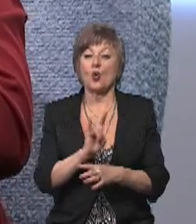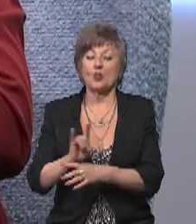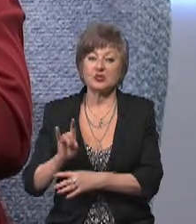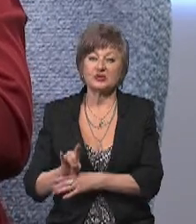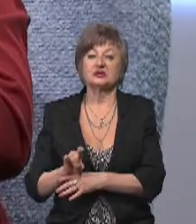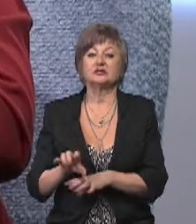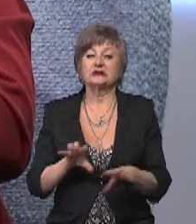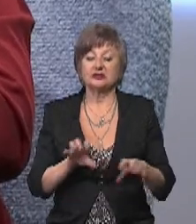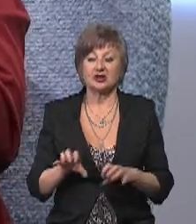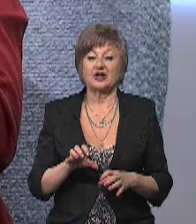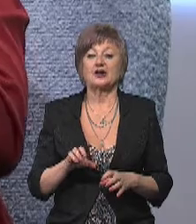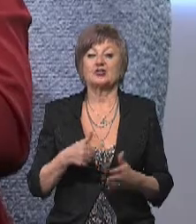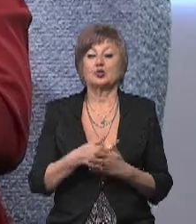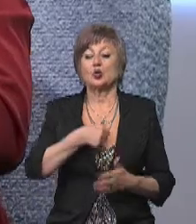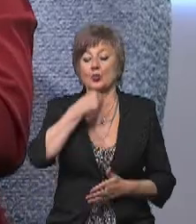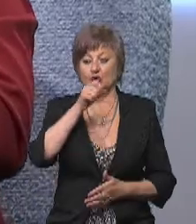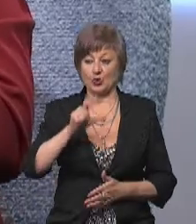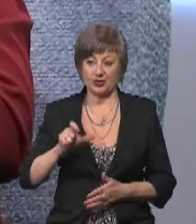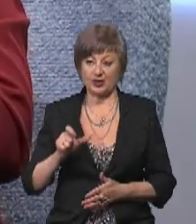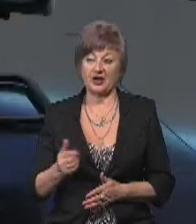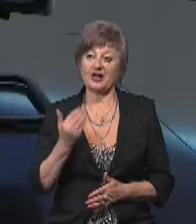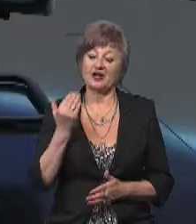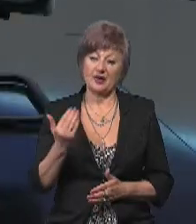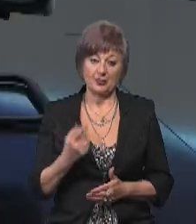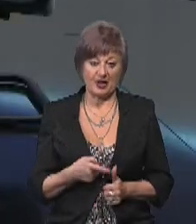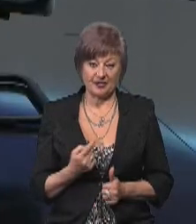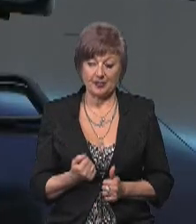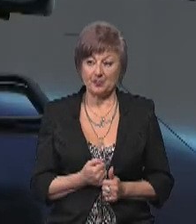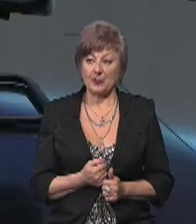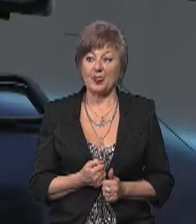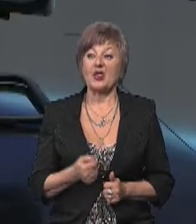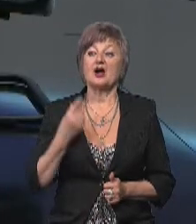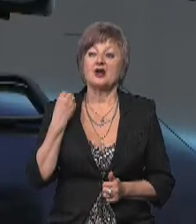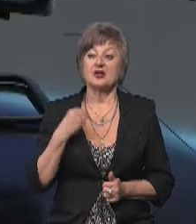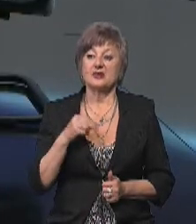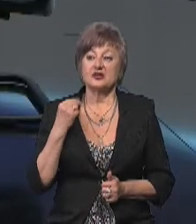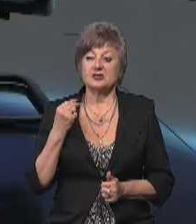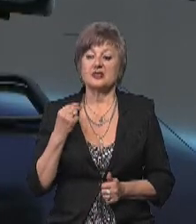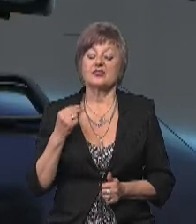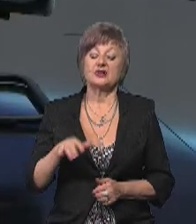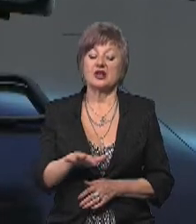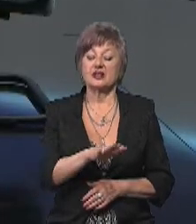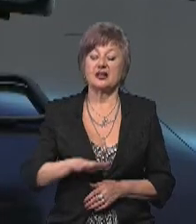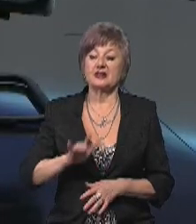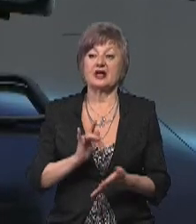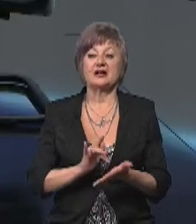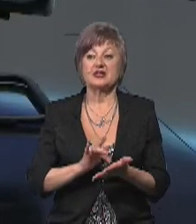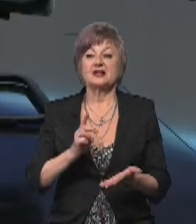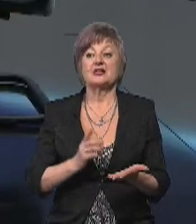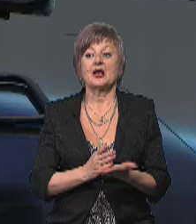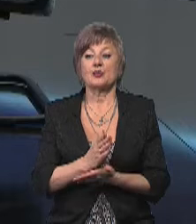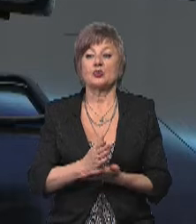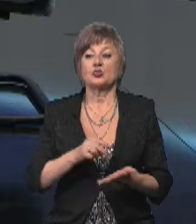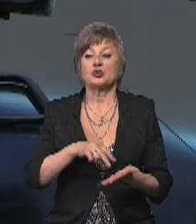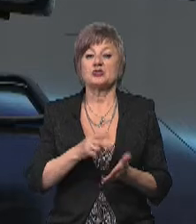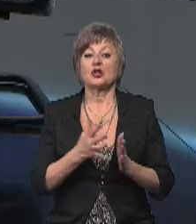до літніх людей? Пані Марина, з вас почнемо. Ну, у Запорізького територіального центру на обслуговуванні состоїть